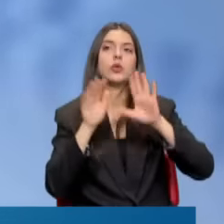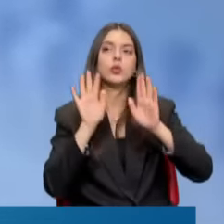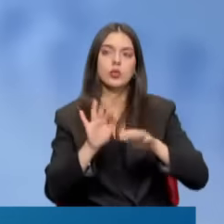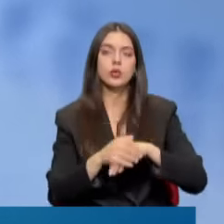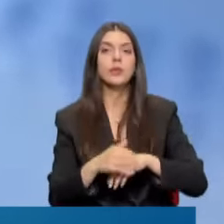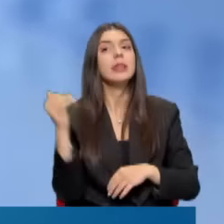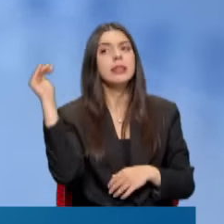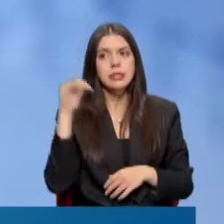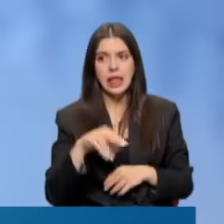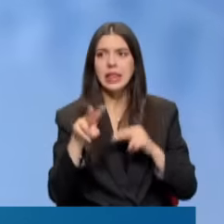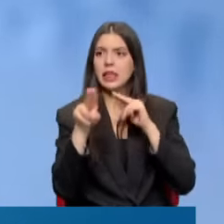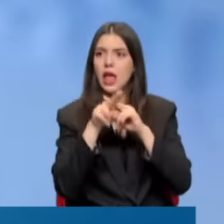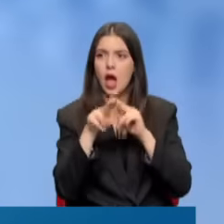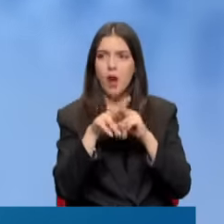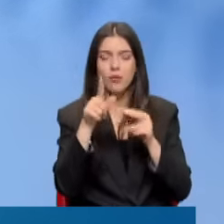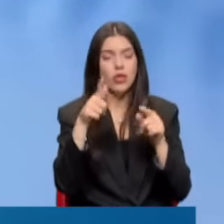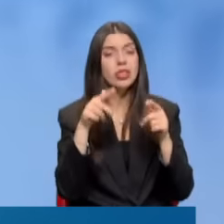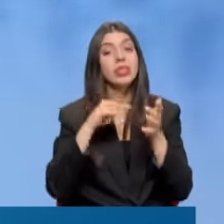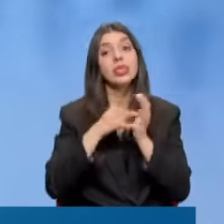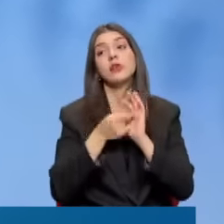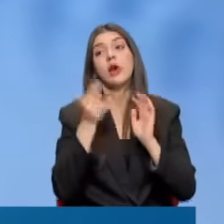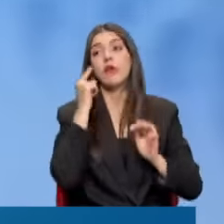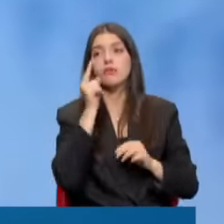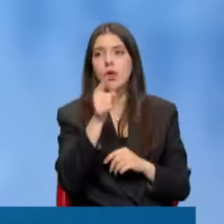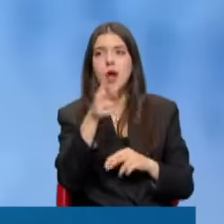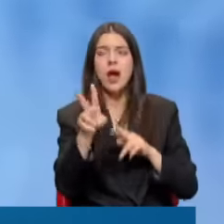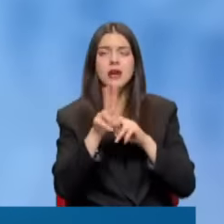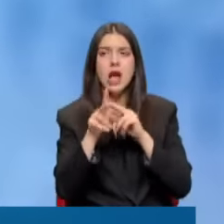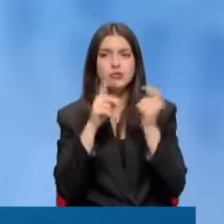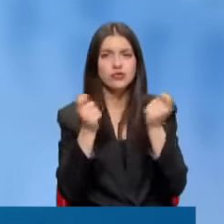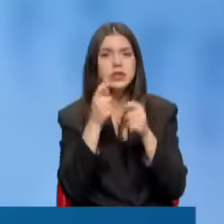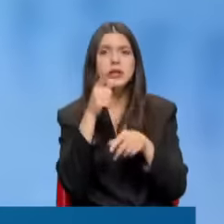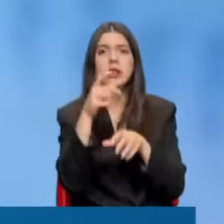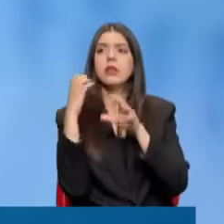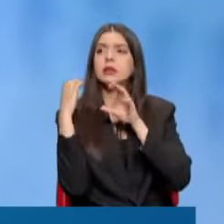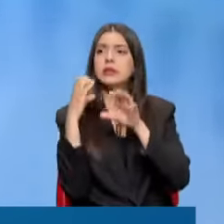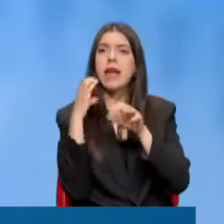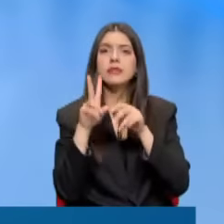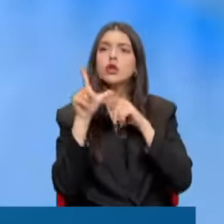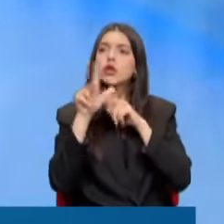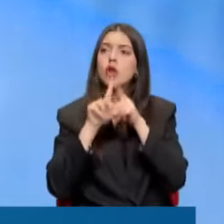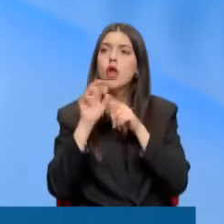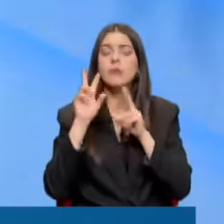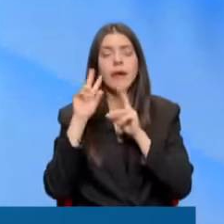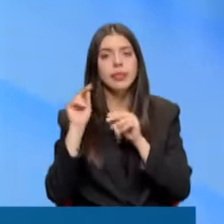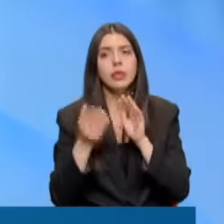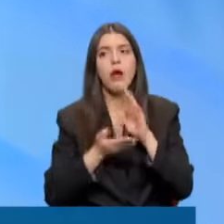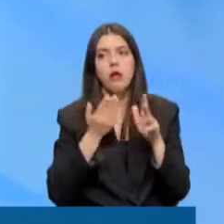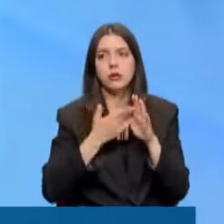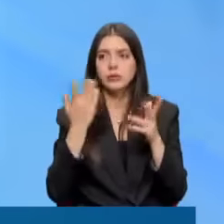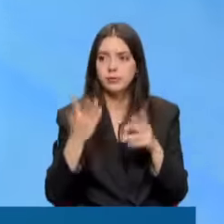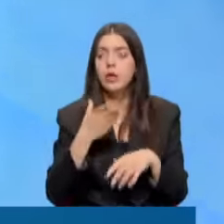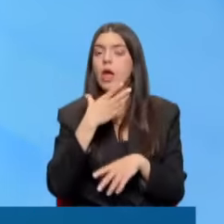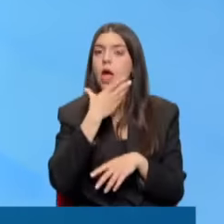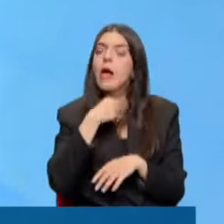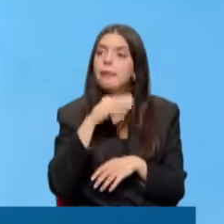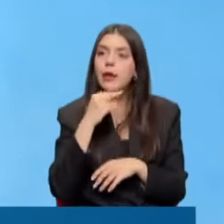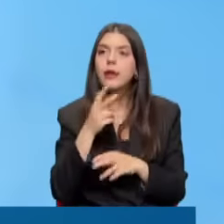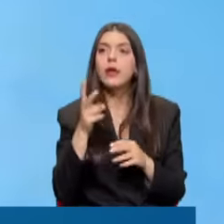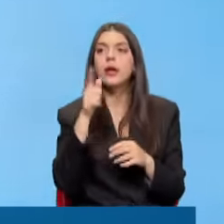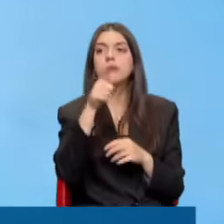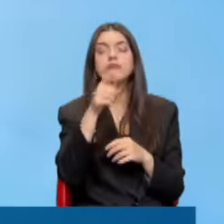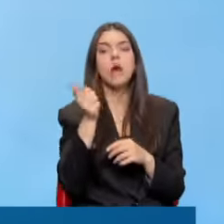çalışanlarının servis ve lojman haklarını iptal ettiler emekliye seyyanen asgari ücretliye ara zam yapılmadı tüm